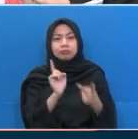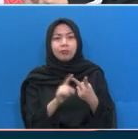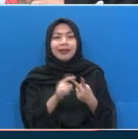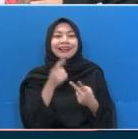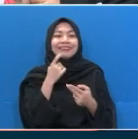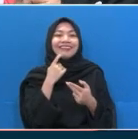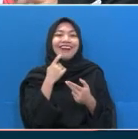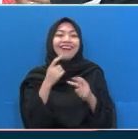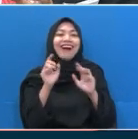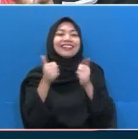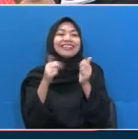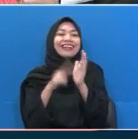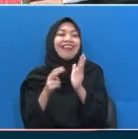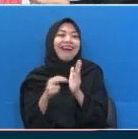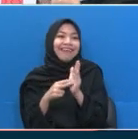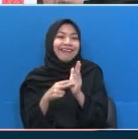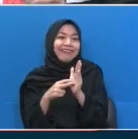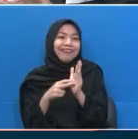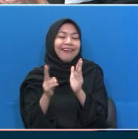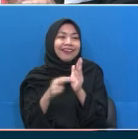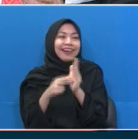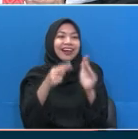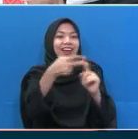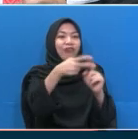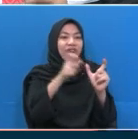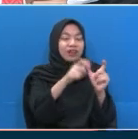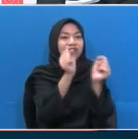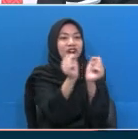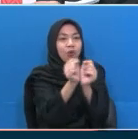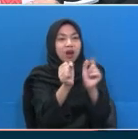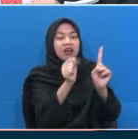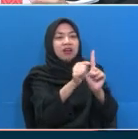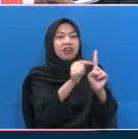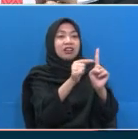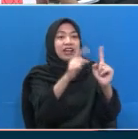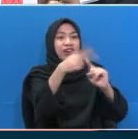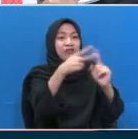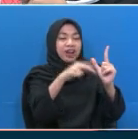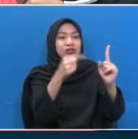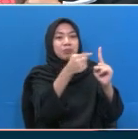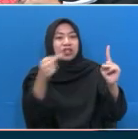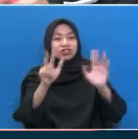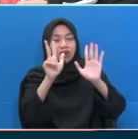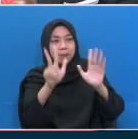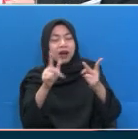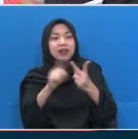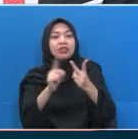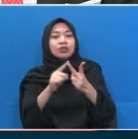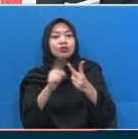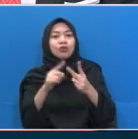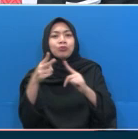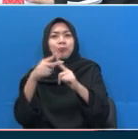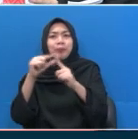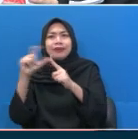skoring Dalam uji kebohongan ini skoringnya ini kalau versi sambo -8 kemudian Putri Cendrawati minus 25